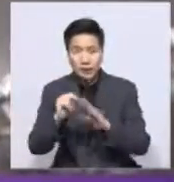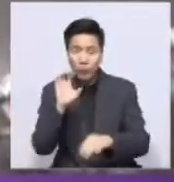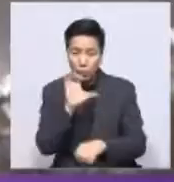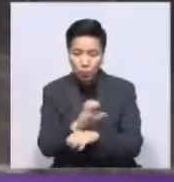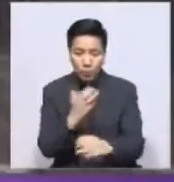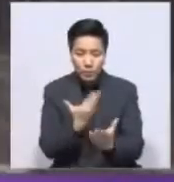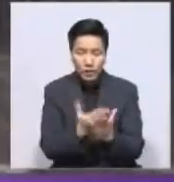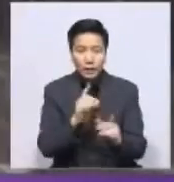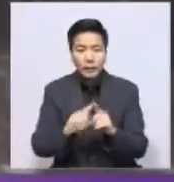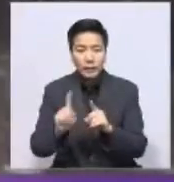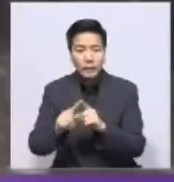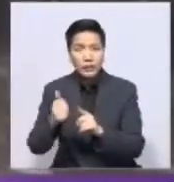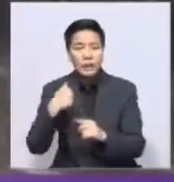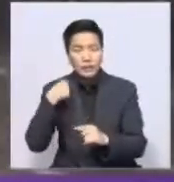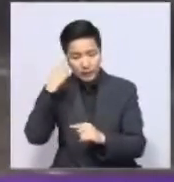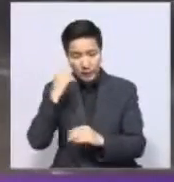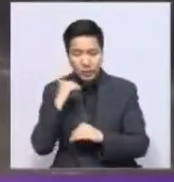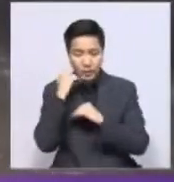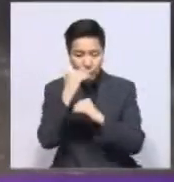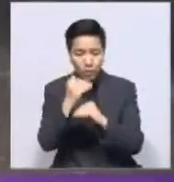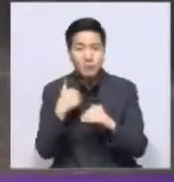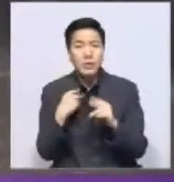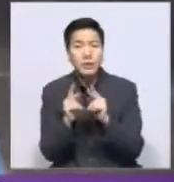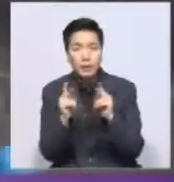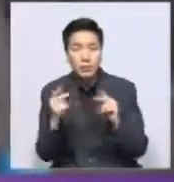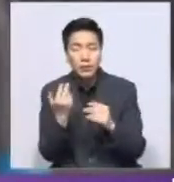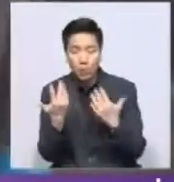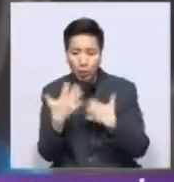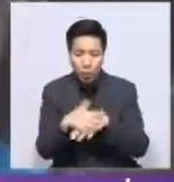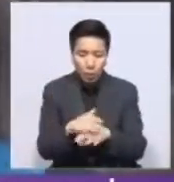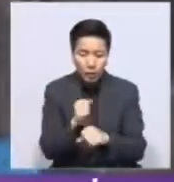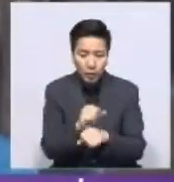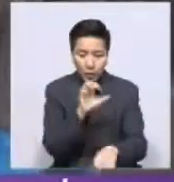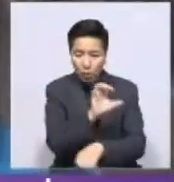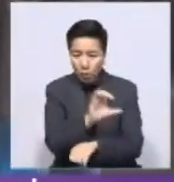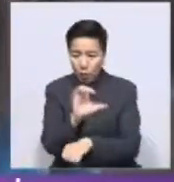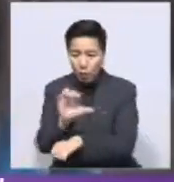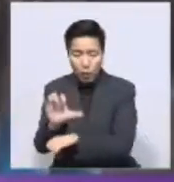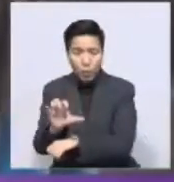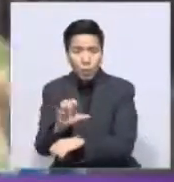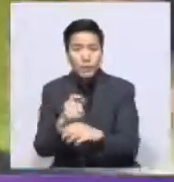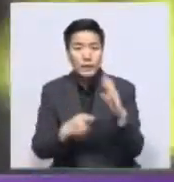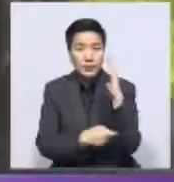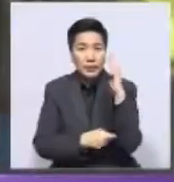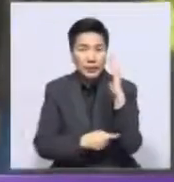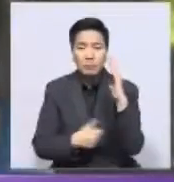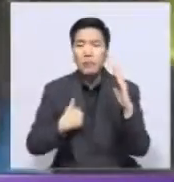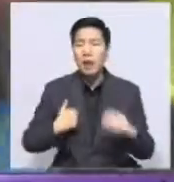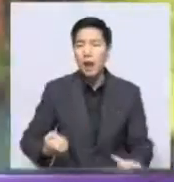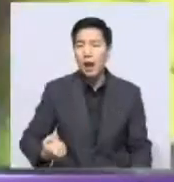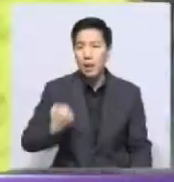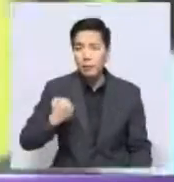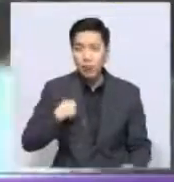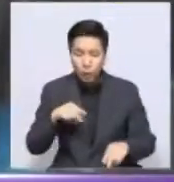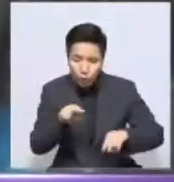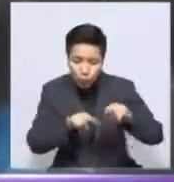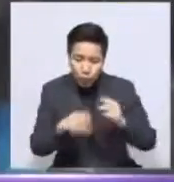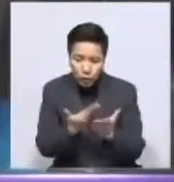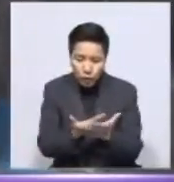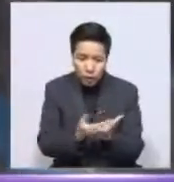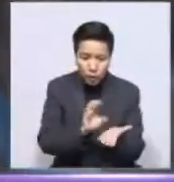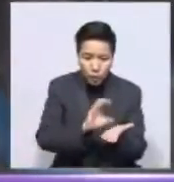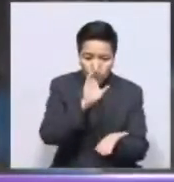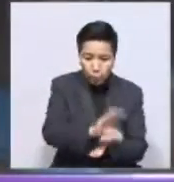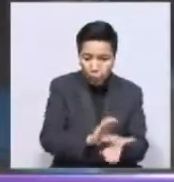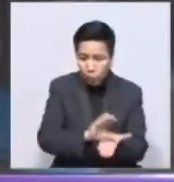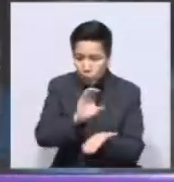าโดยมีนโยบายจัดตั้งคณะกรรมการยางพาราควบคุมการผลิตและราคามีอำนาจหน้าที่ในการไปดูต้นทุนการ